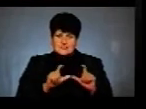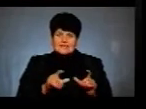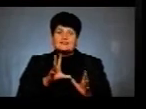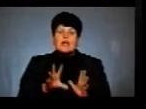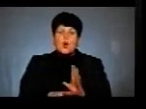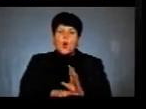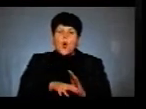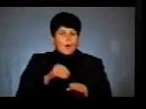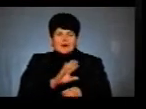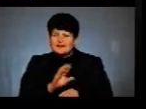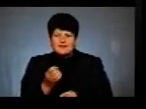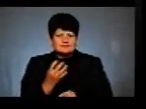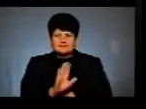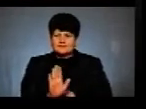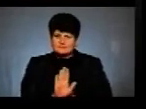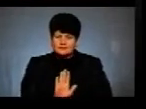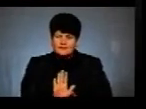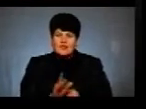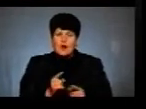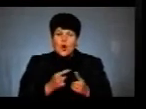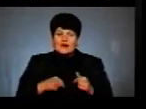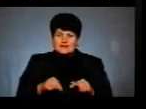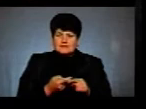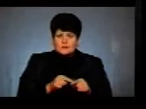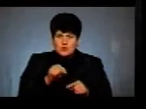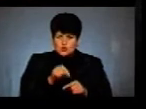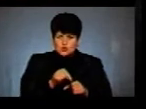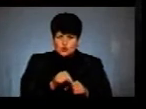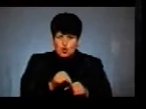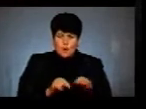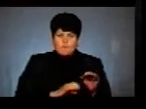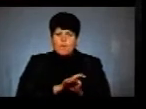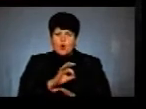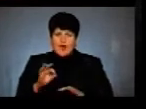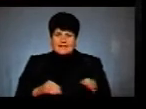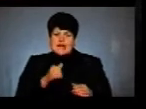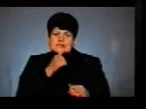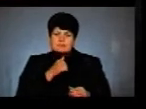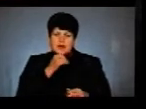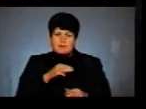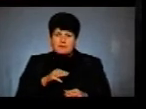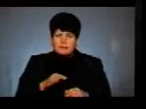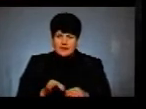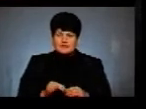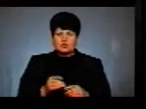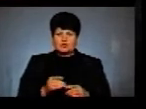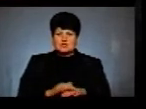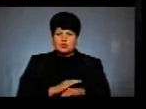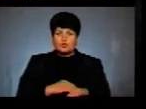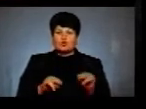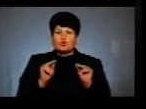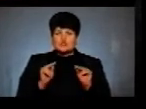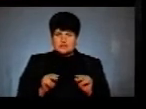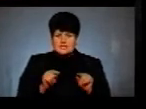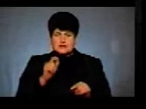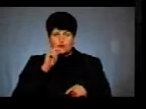обрані неспроста організаторами цього проєкту, експерименту з впровадження академічної доброчесності